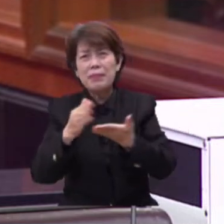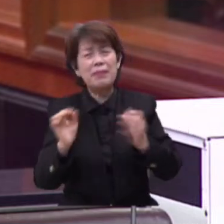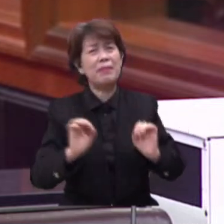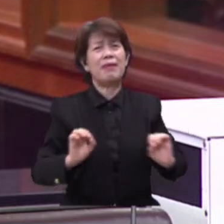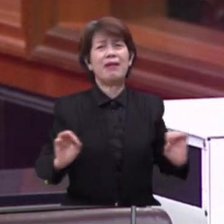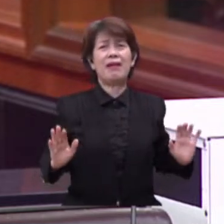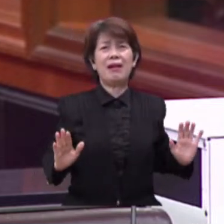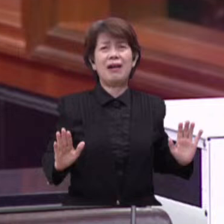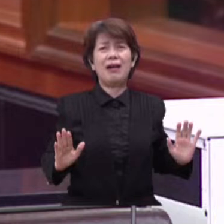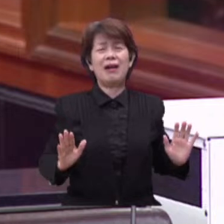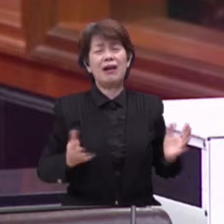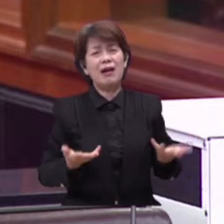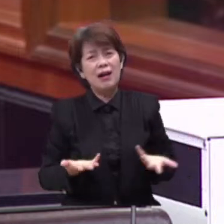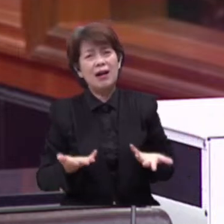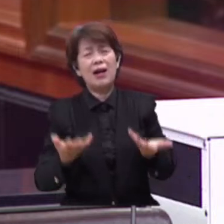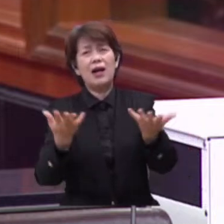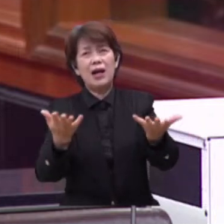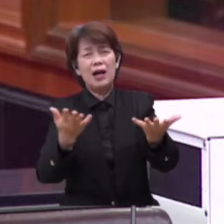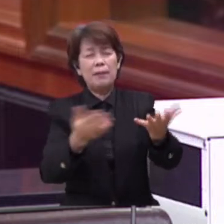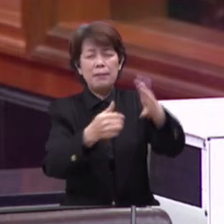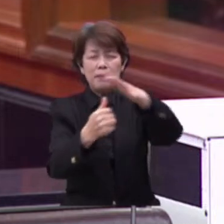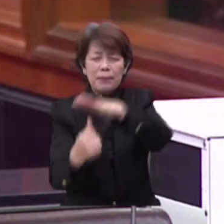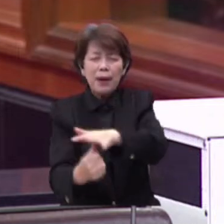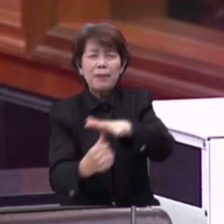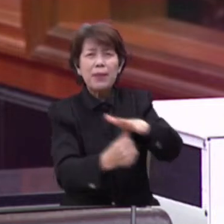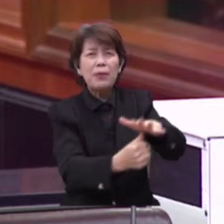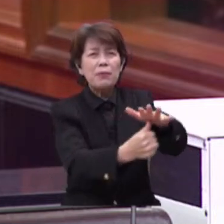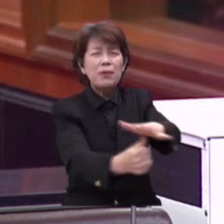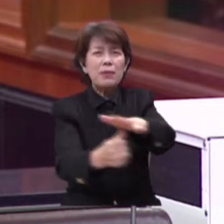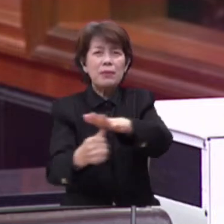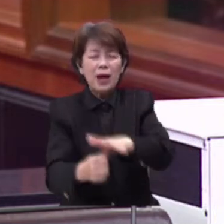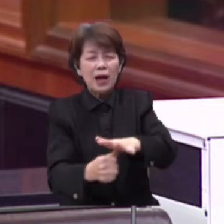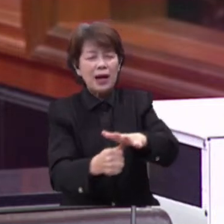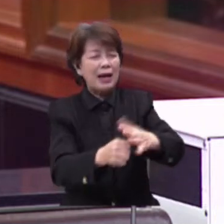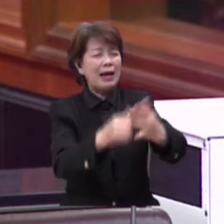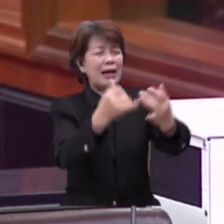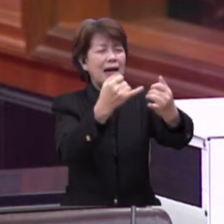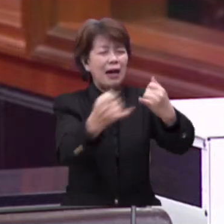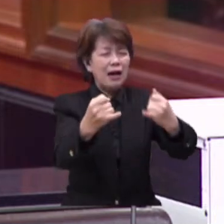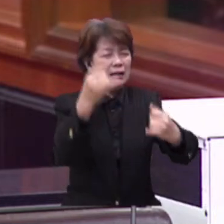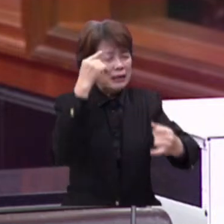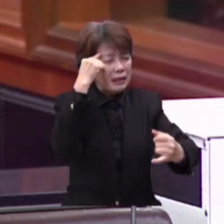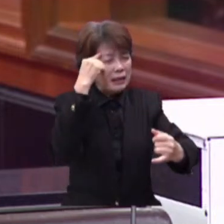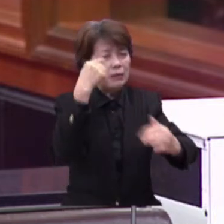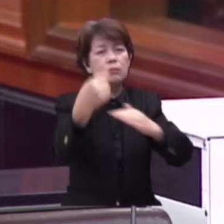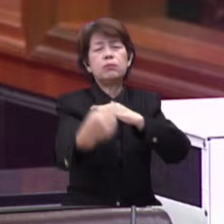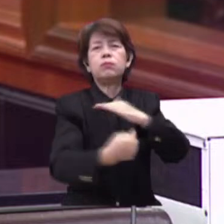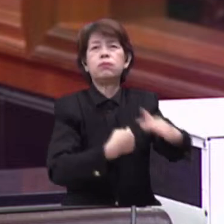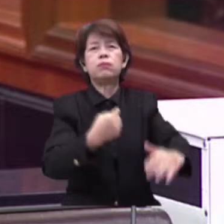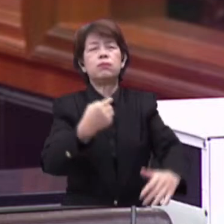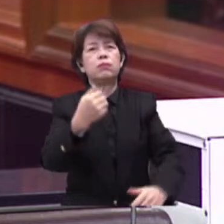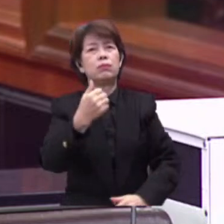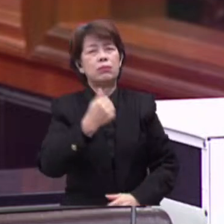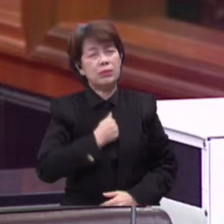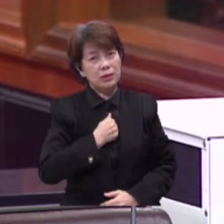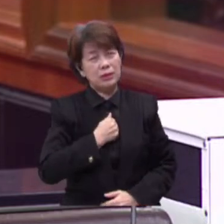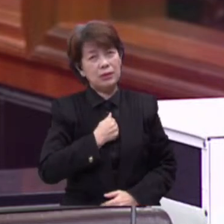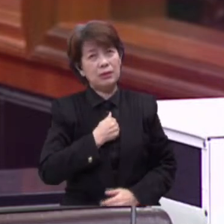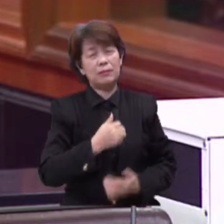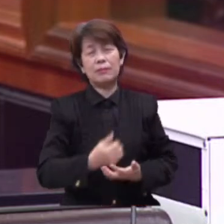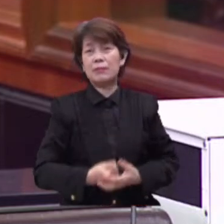jalan pintas adalah mengakhirkan nyawa mereka jadi